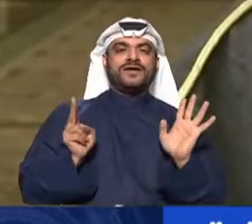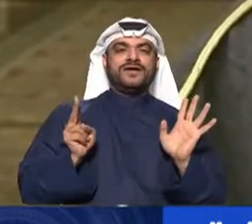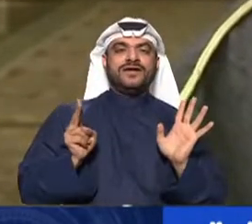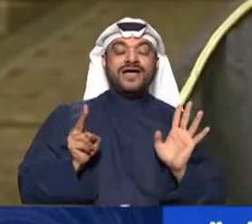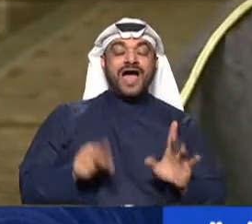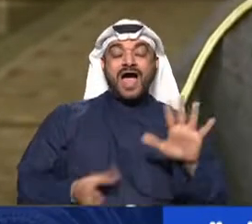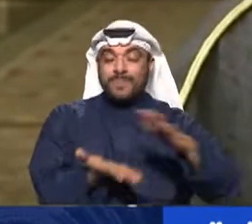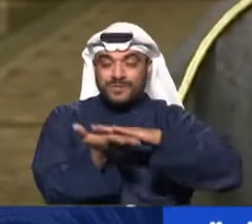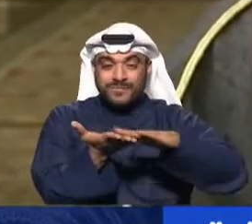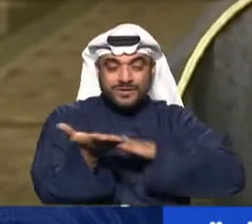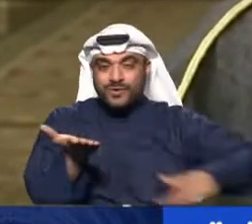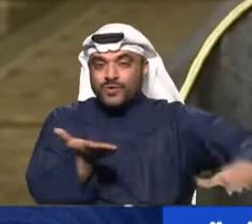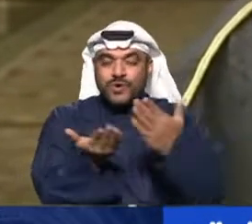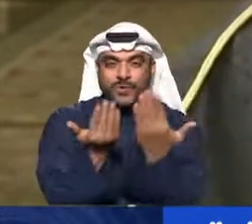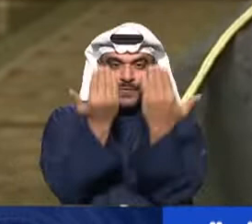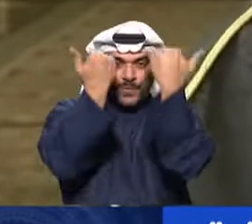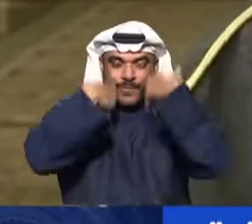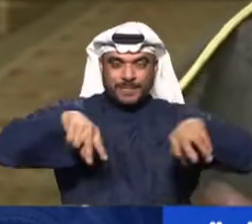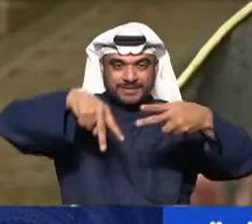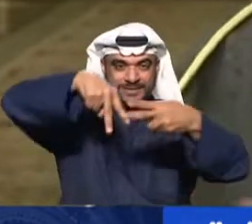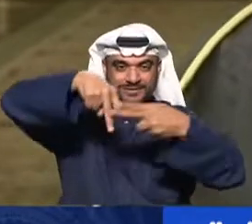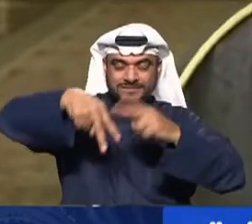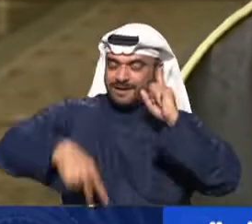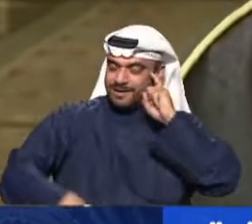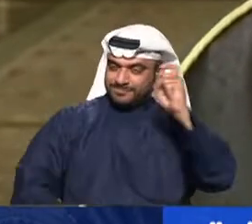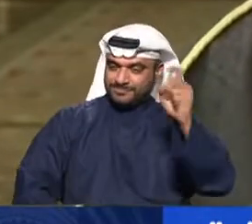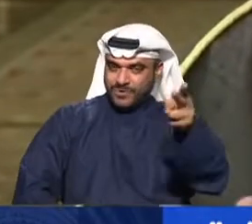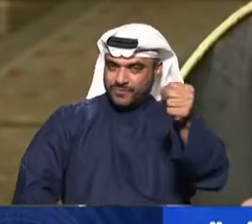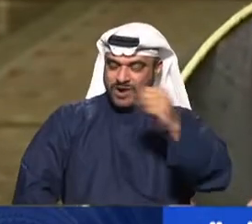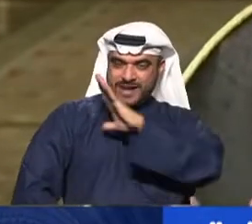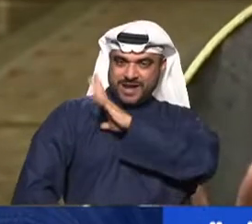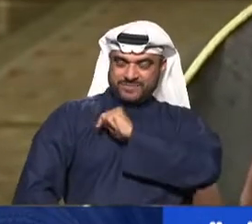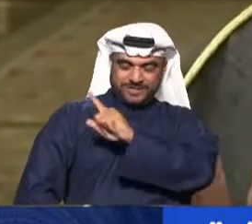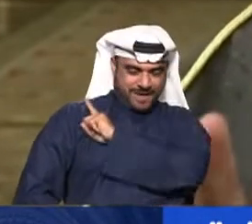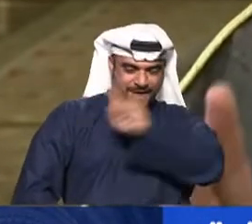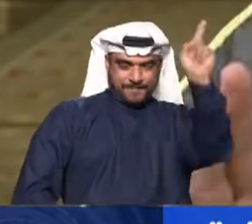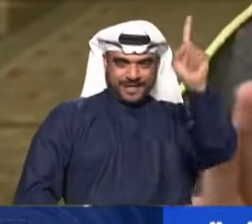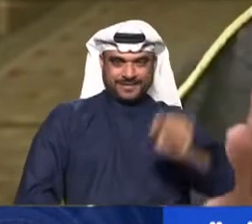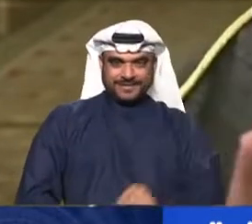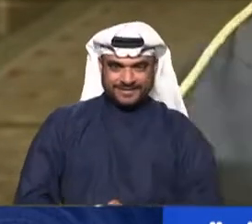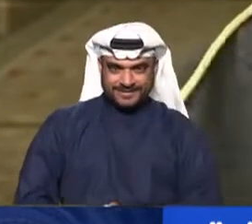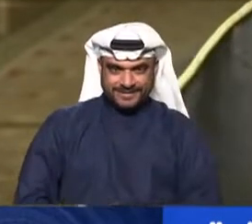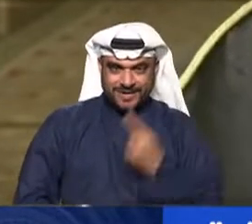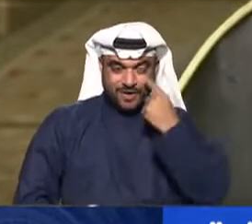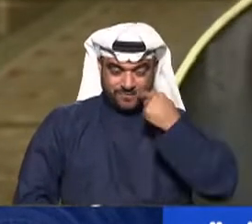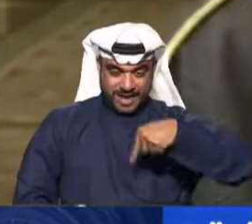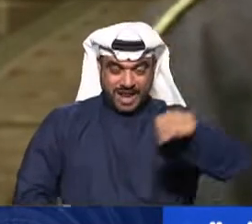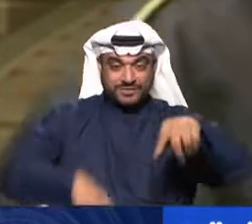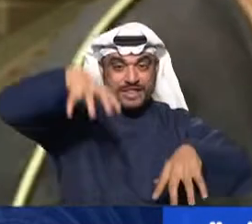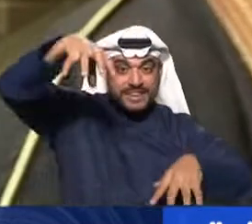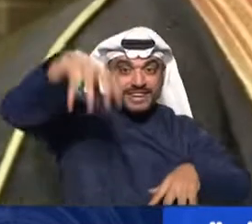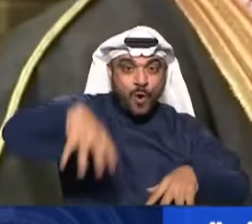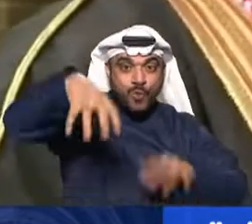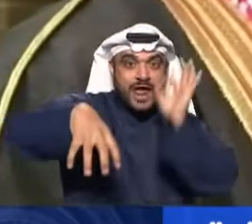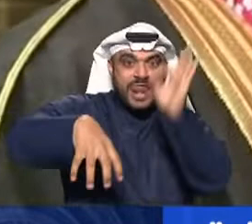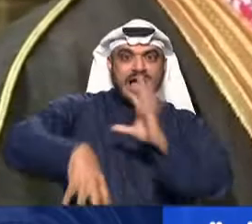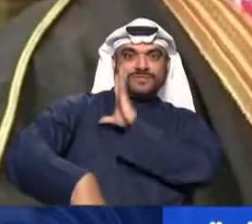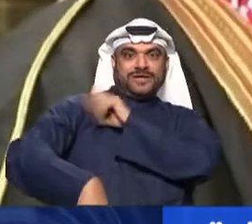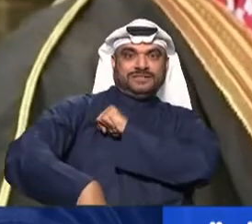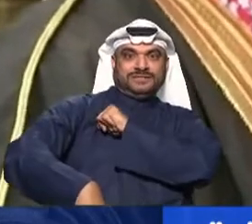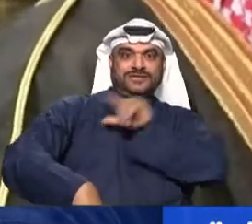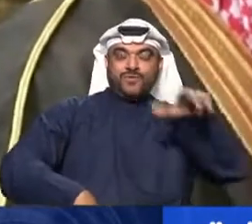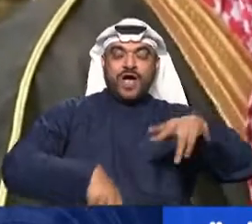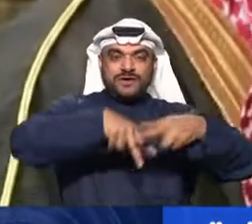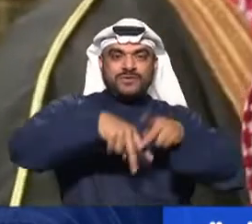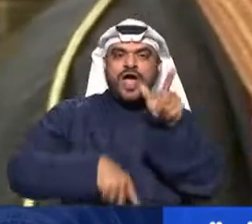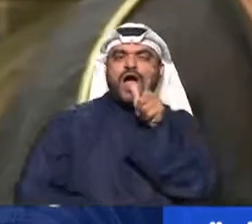يضمن حق تقرير المصير الوطني للفلسطينيين وضمان إسرائيل كدولة آمنة وديمقراطية. هذا مش كلامنا،